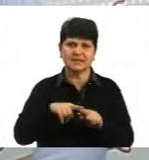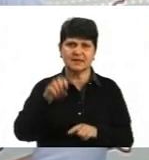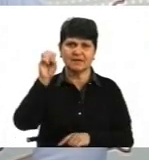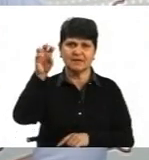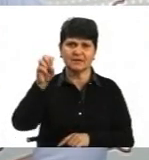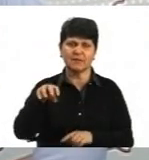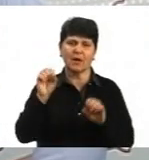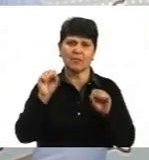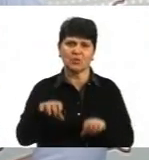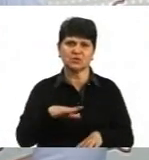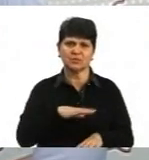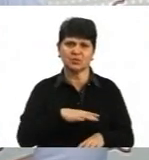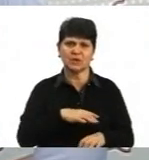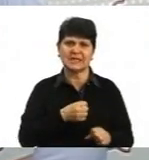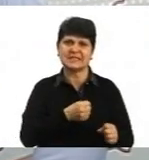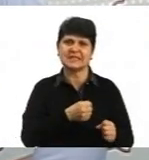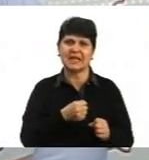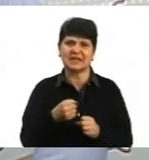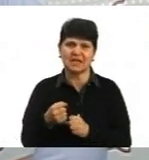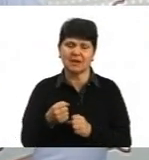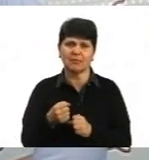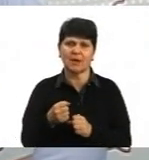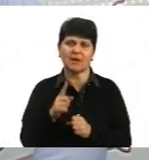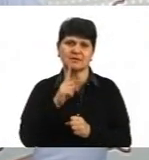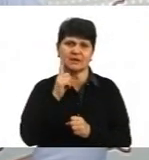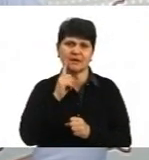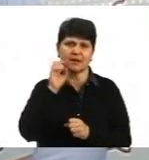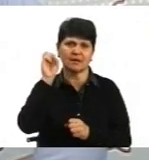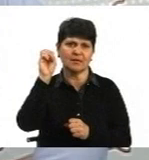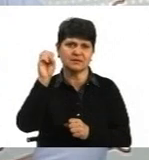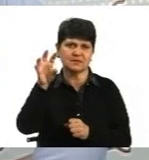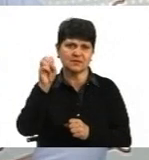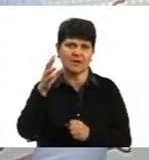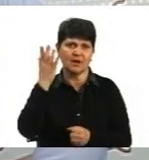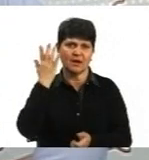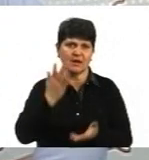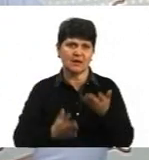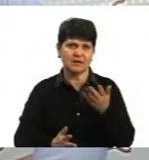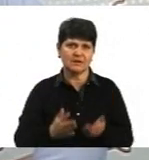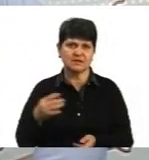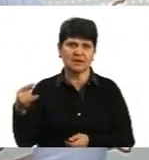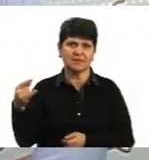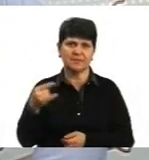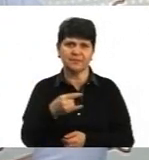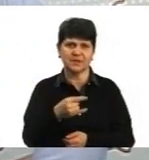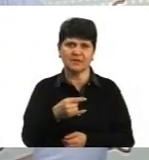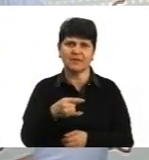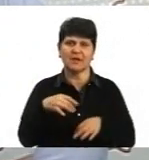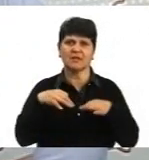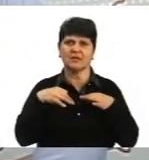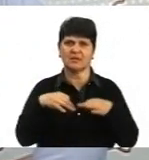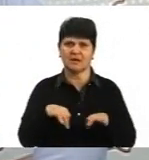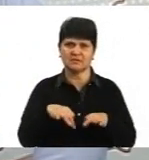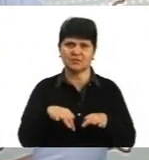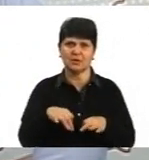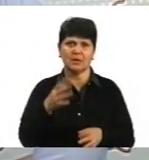бути затримка спрацювання зеленого сигналу пішоходом, якщо в цей момент якраз під'їжджає пачка транспортних засобів. Тобто,